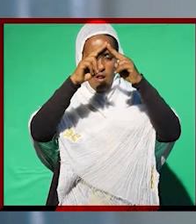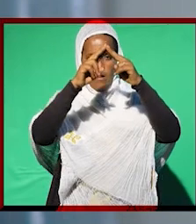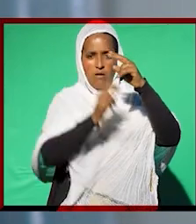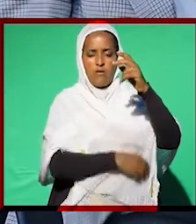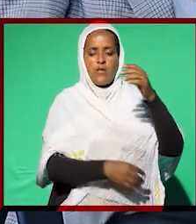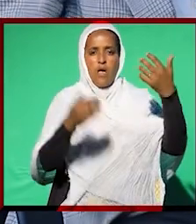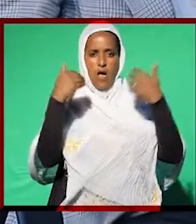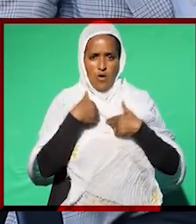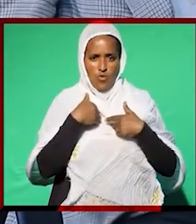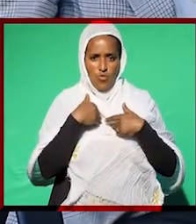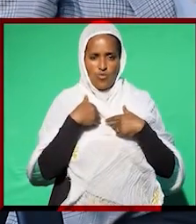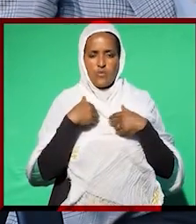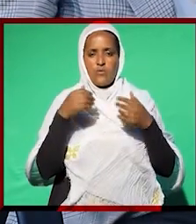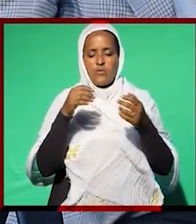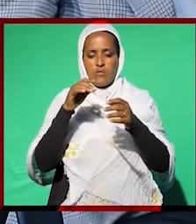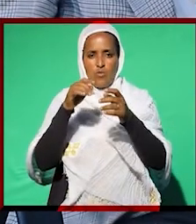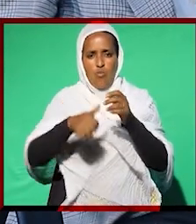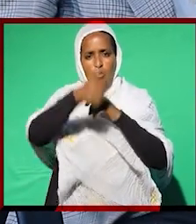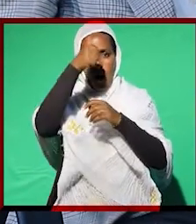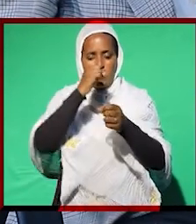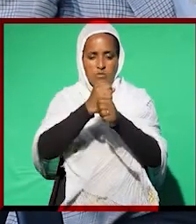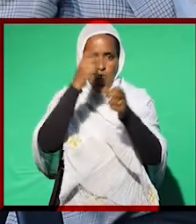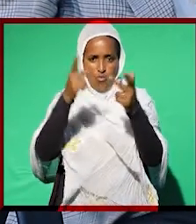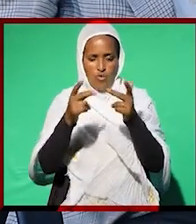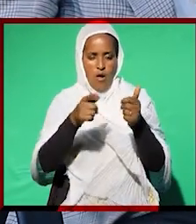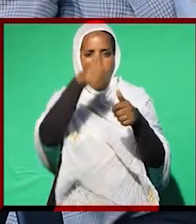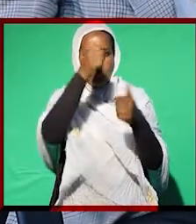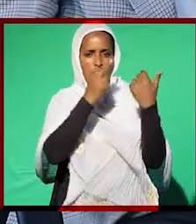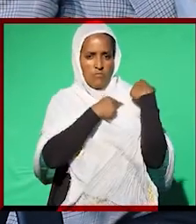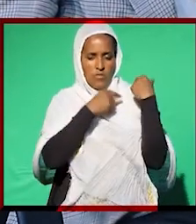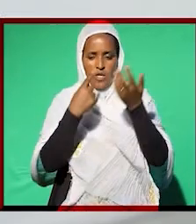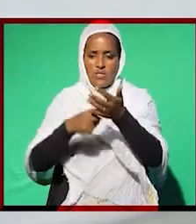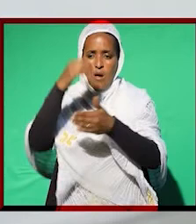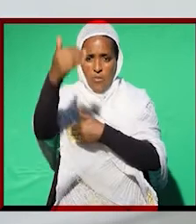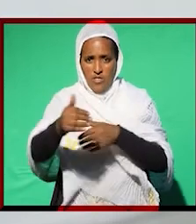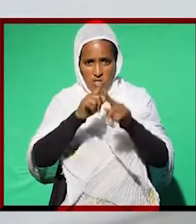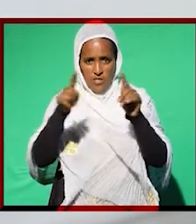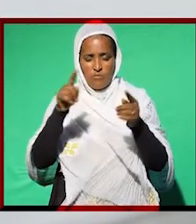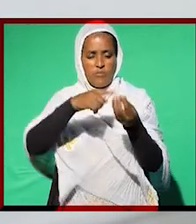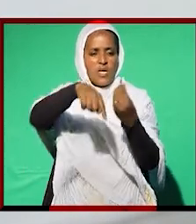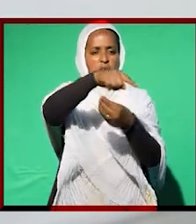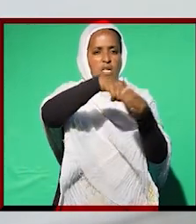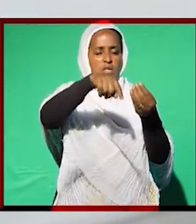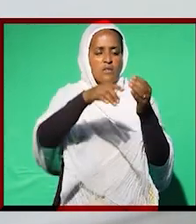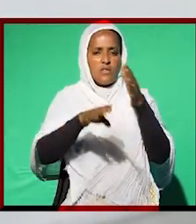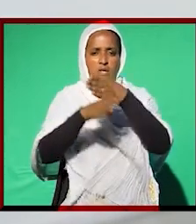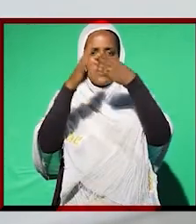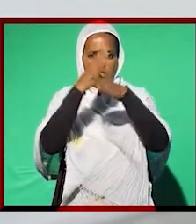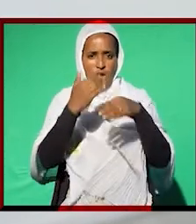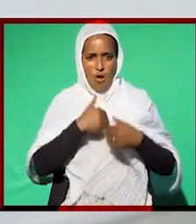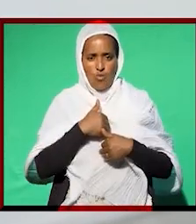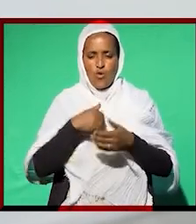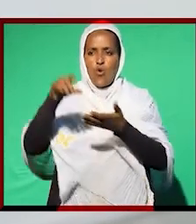የፌዴራል ያለው የሚኒስትሩ መስሪያ ቤት አንዱ ባለቤት ነው። ከዛ ባሻገር ግን በክልል ደረጃም ያሉ